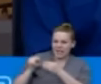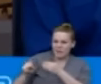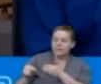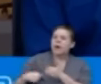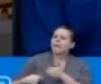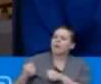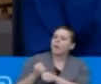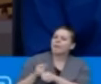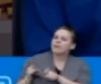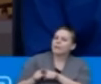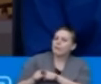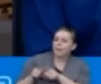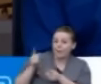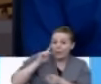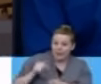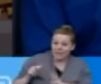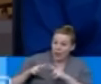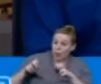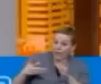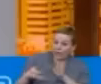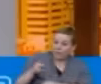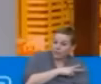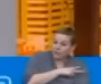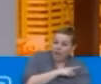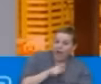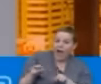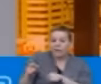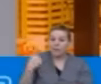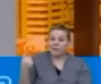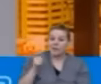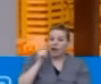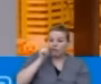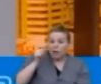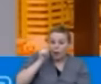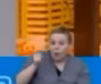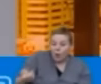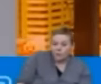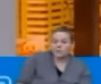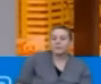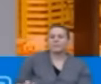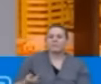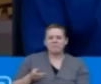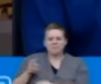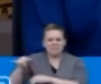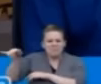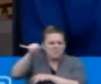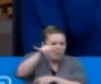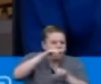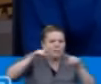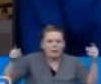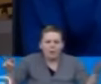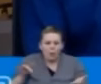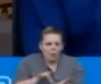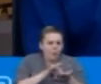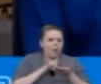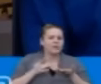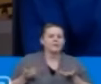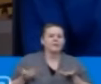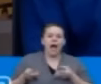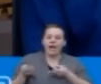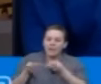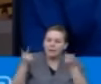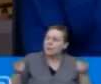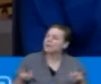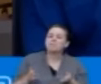שם כמעין, לא יודעת, חוקר משטרה, שרלוק הולמס, אתה נוסע לנספנות, לטיסנגרופ, אתה מחפש... קודם